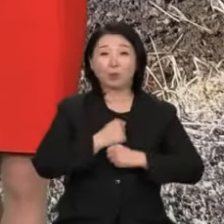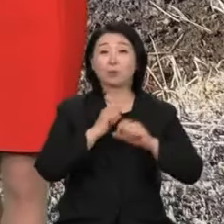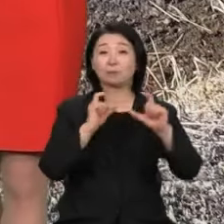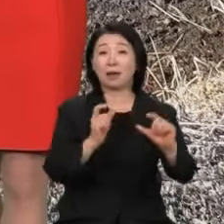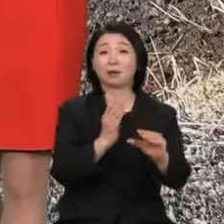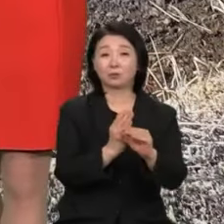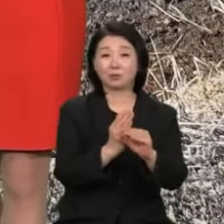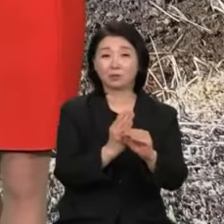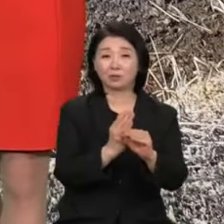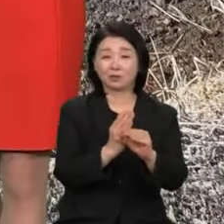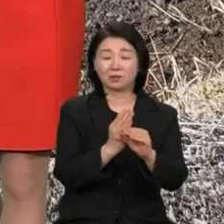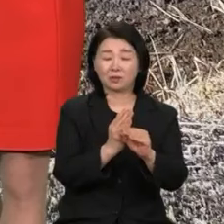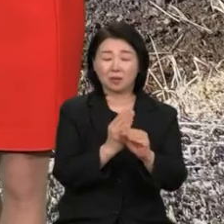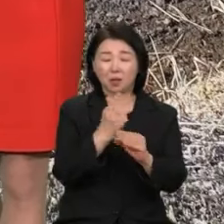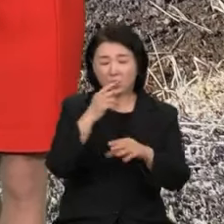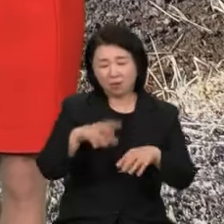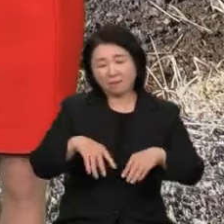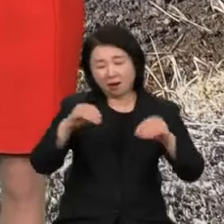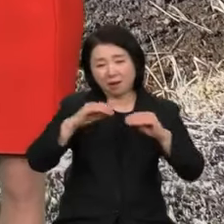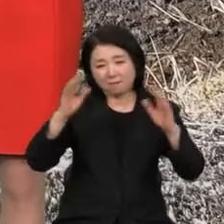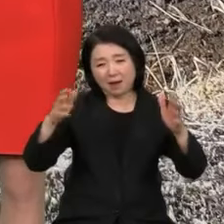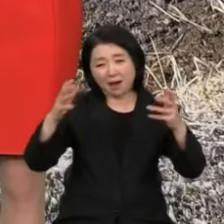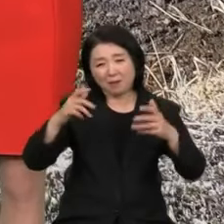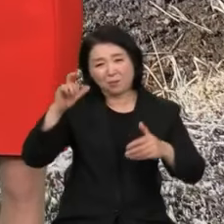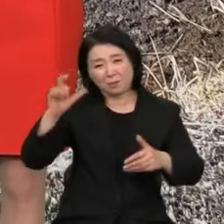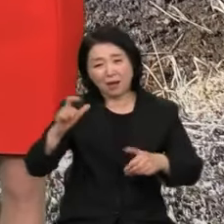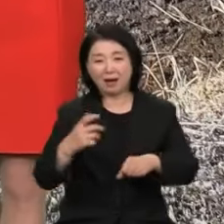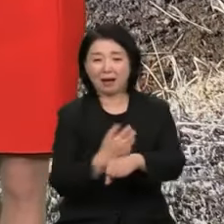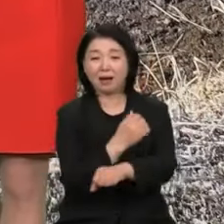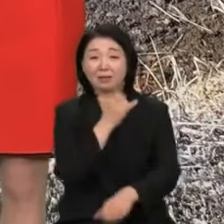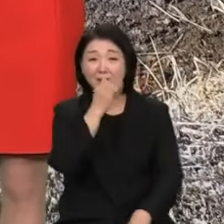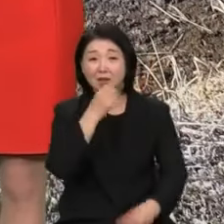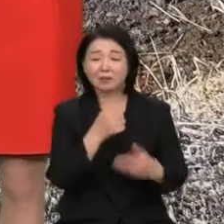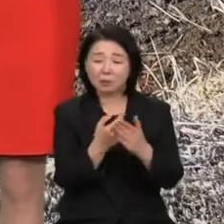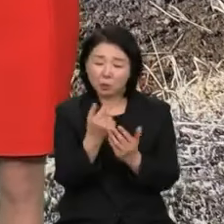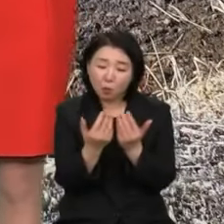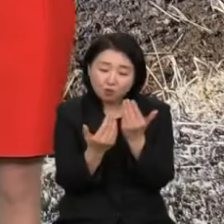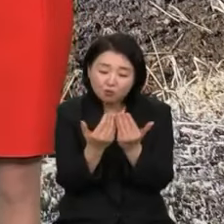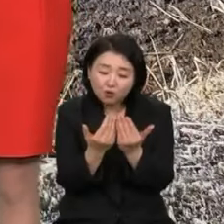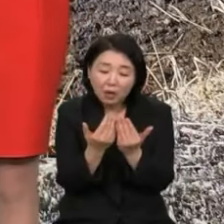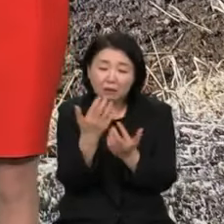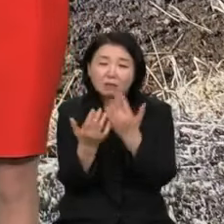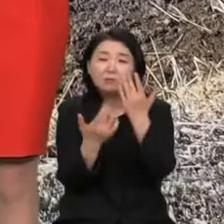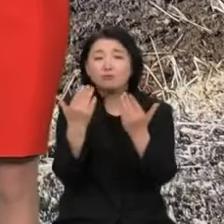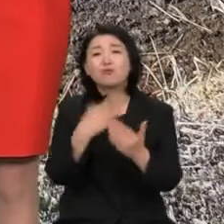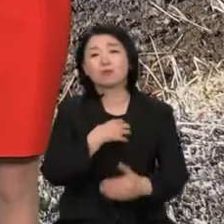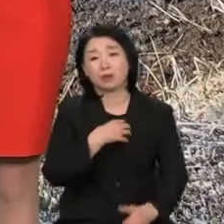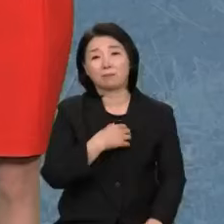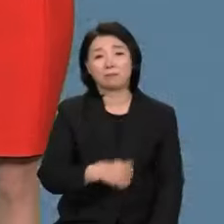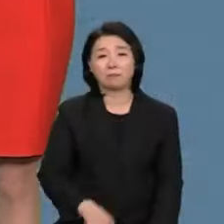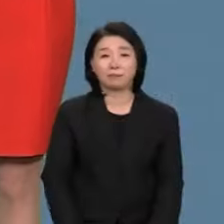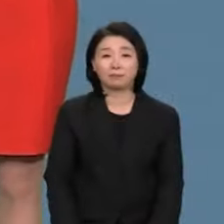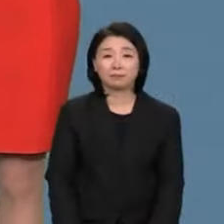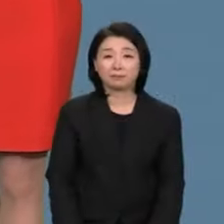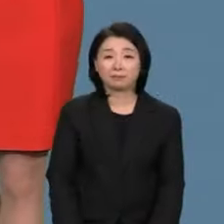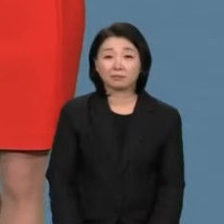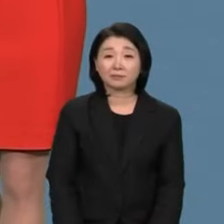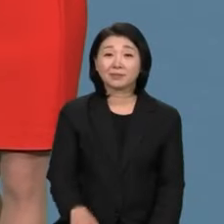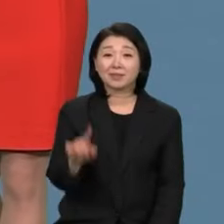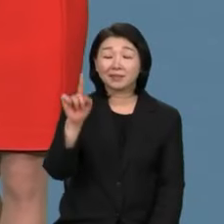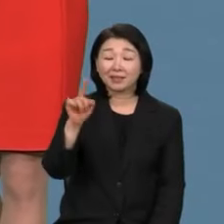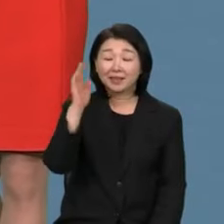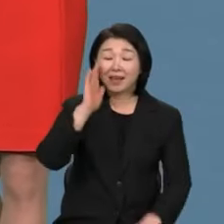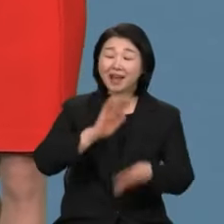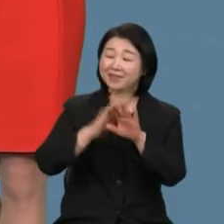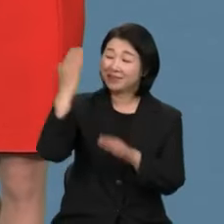있는데요. 바싹 메마른 대기에 바람도 약간 강하게 불면서 작은 불씨도 큰 불로 번질 가능성이 높겠습니다. 내일은